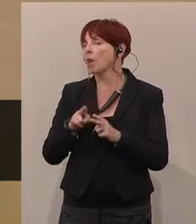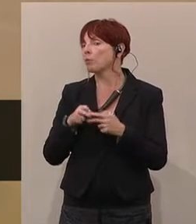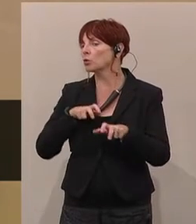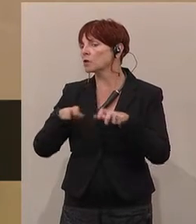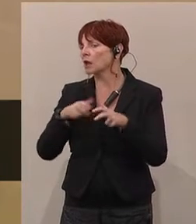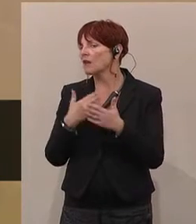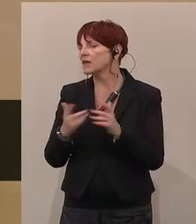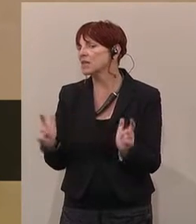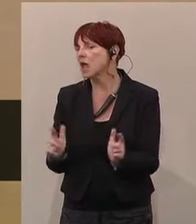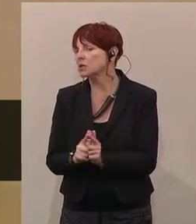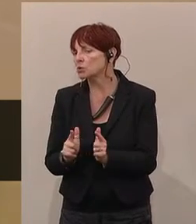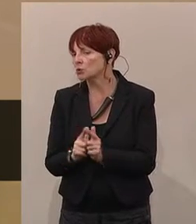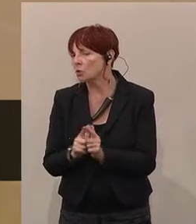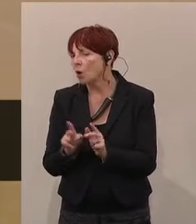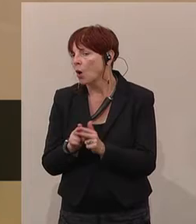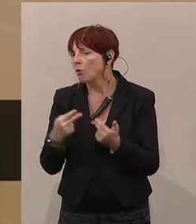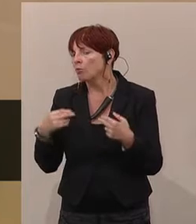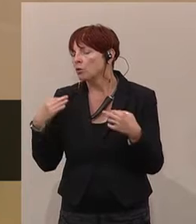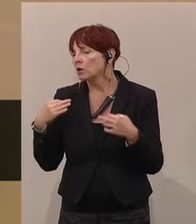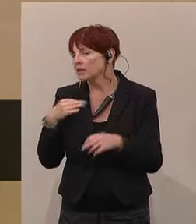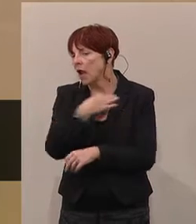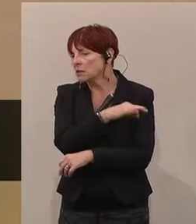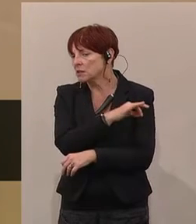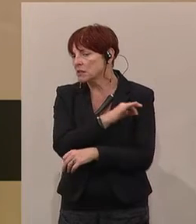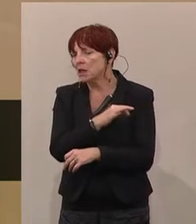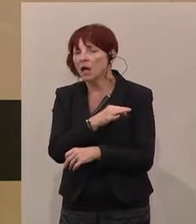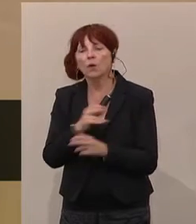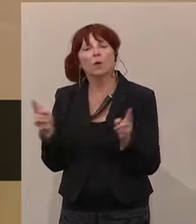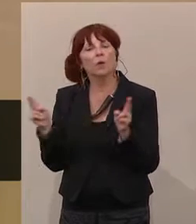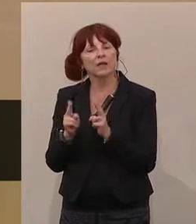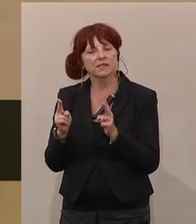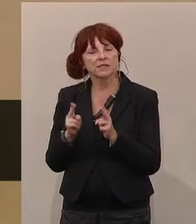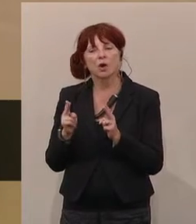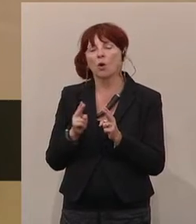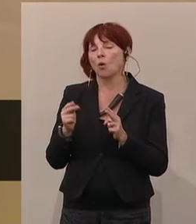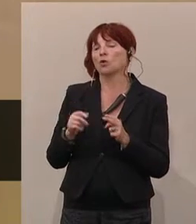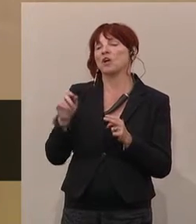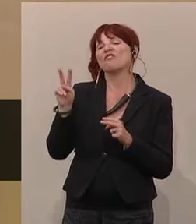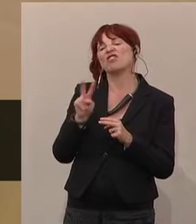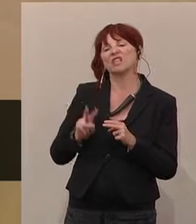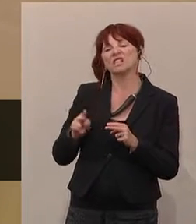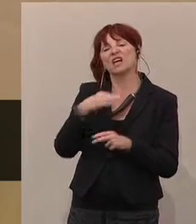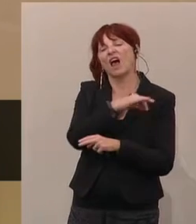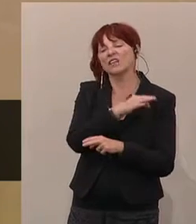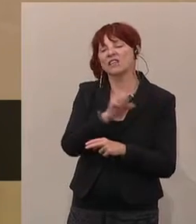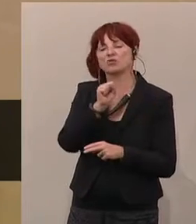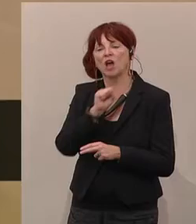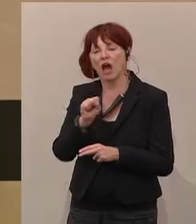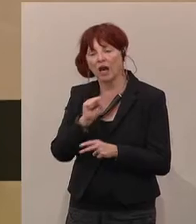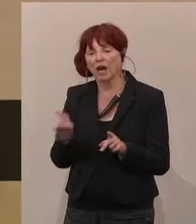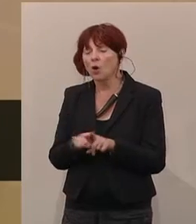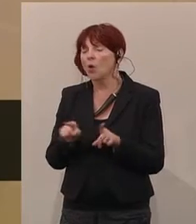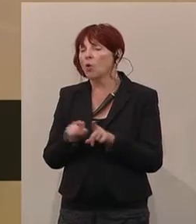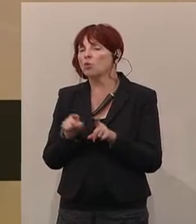dem Bundeskanzler Kurz, unter dem Vizekanzler Strache, unter dem Innenminister Kickl, einem Verteidigungsminister